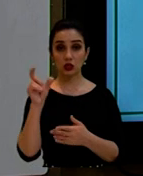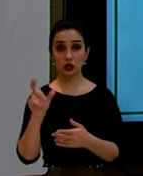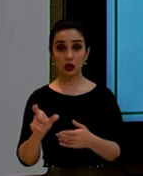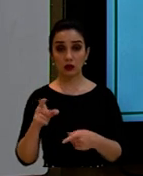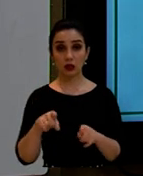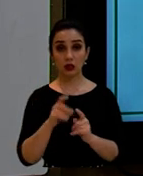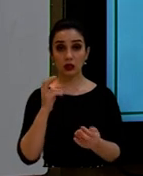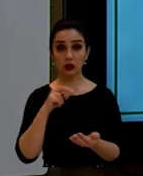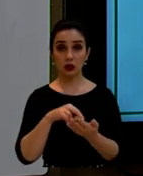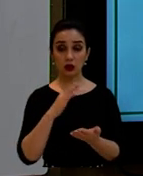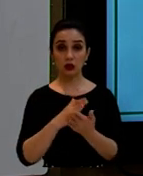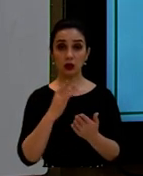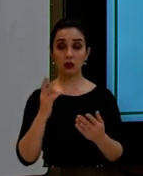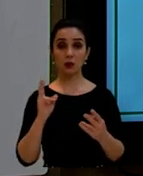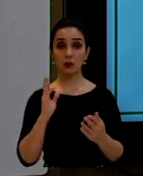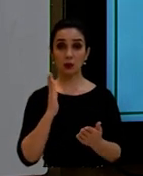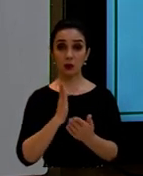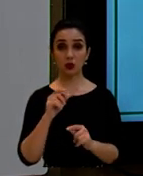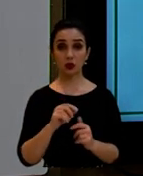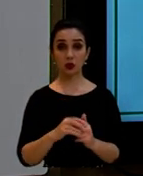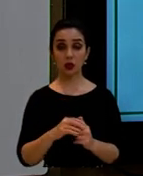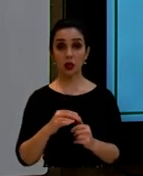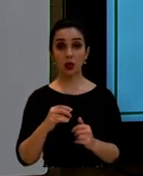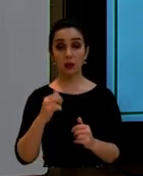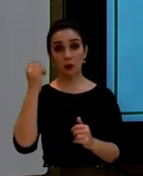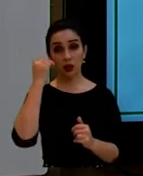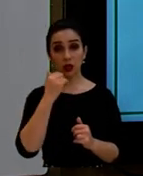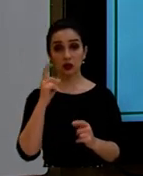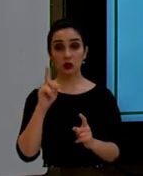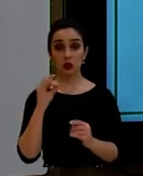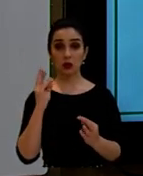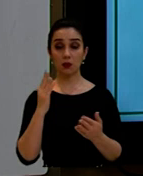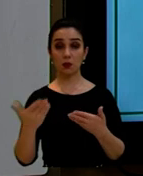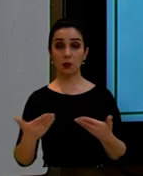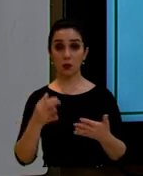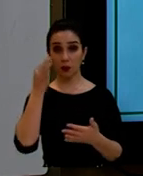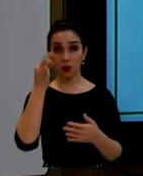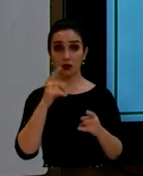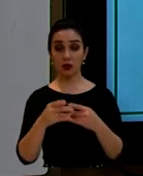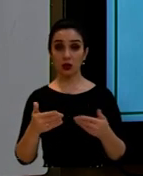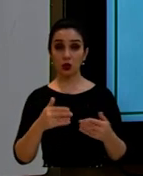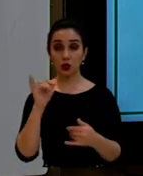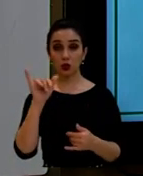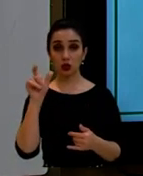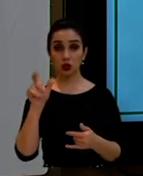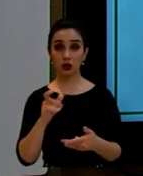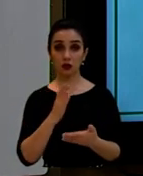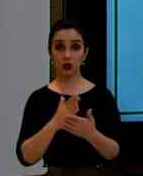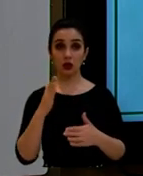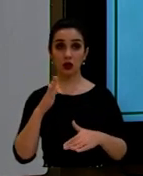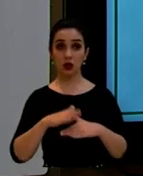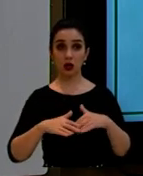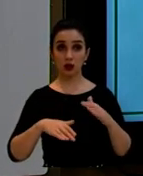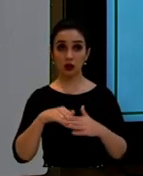человека стало прямохождение. Благодаря прямохождению у человека освободились